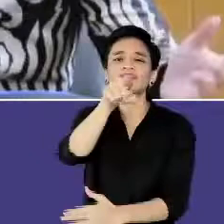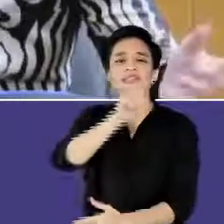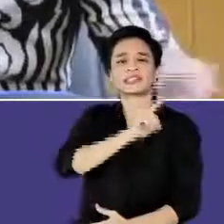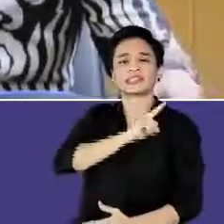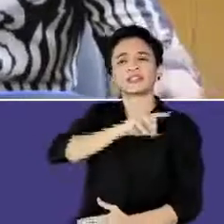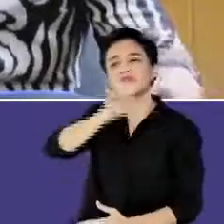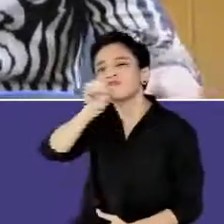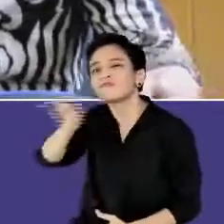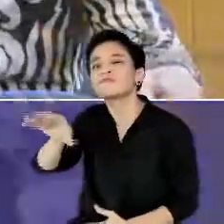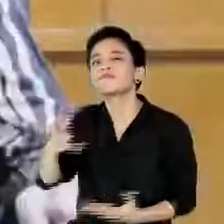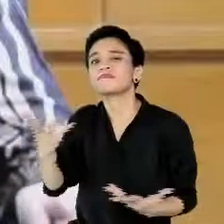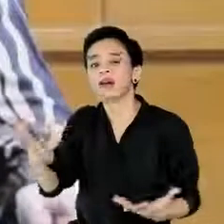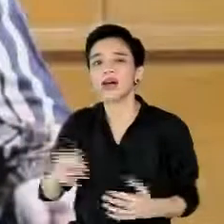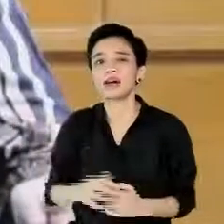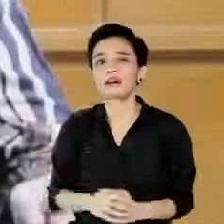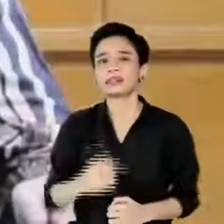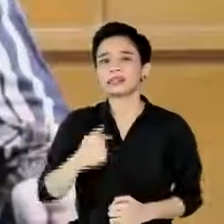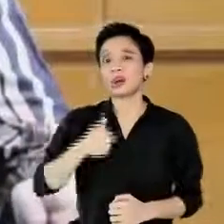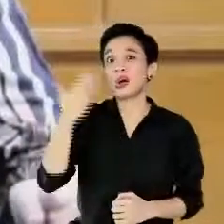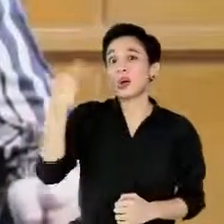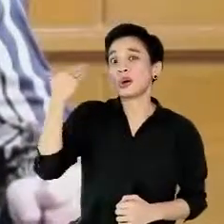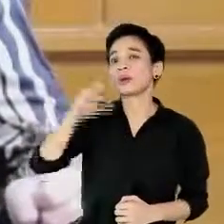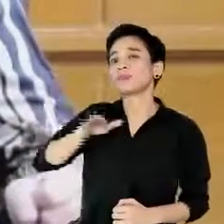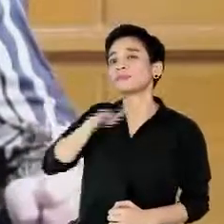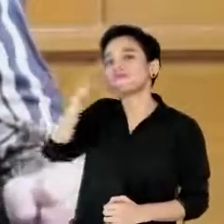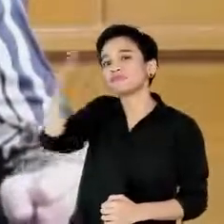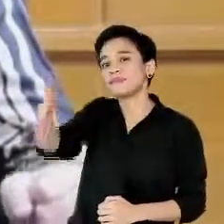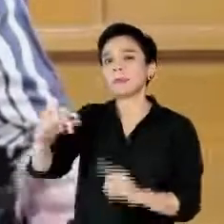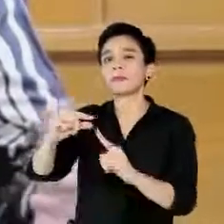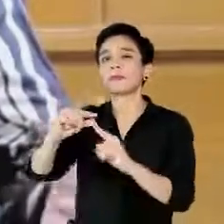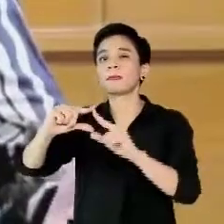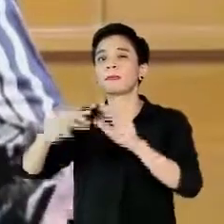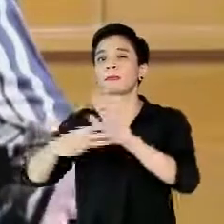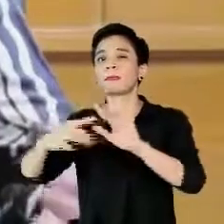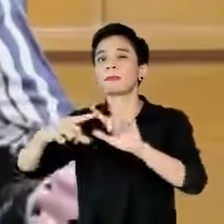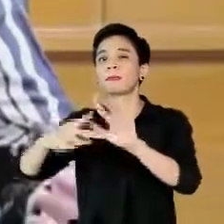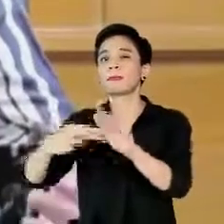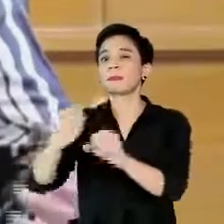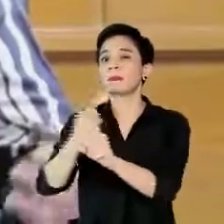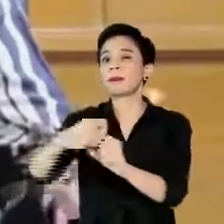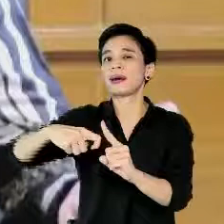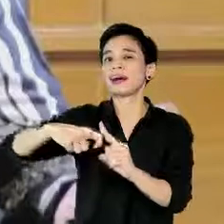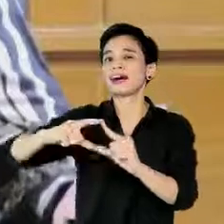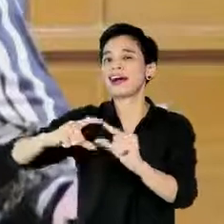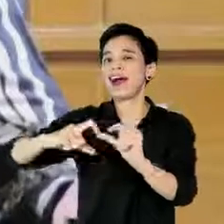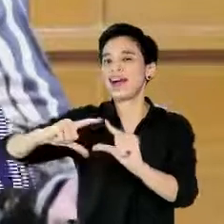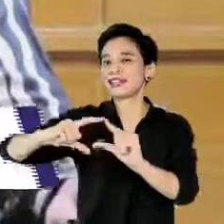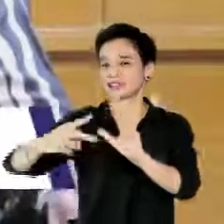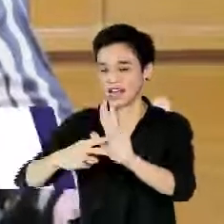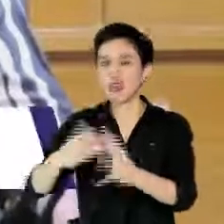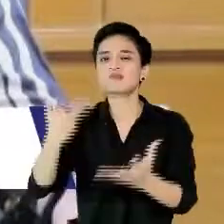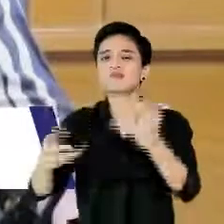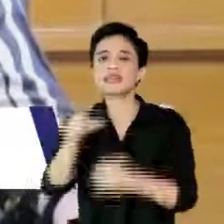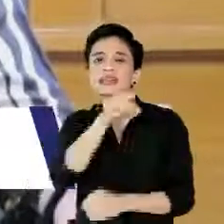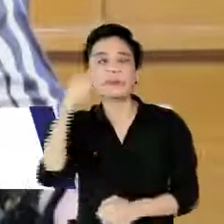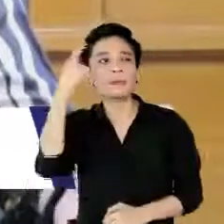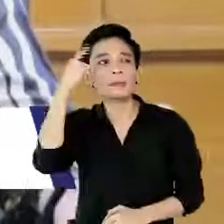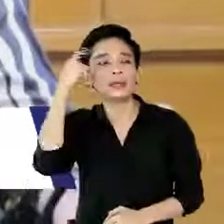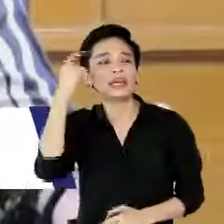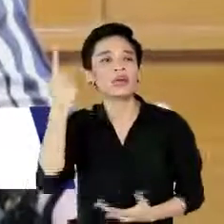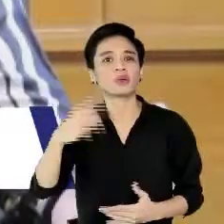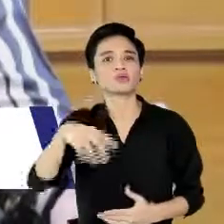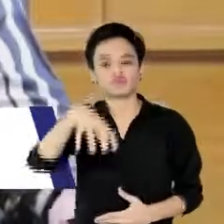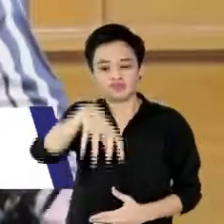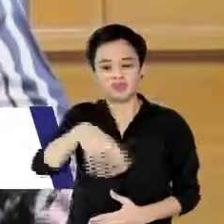saya kemarin pergi ke Pamekasan Jadi kita sering menjadi teralis irdi situasi seperti ini bahwa Madura sedang